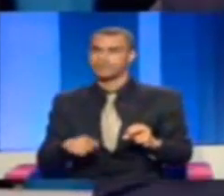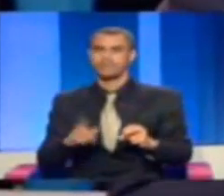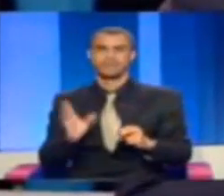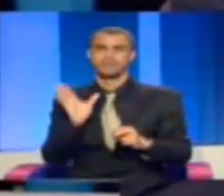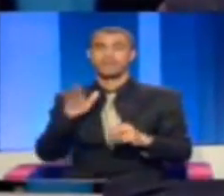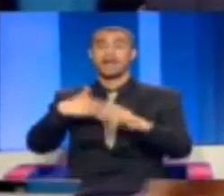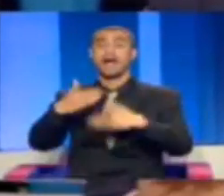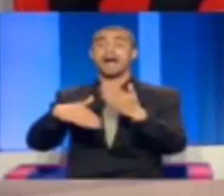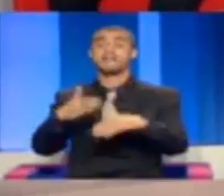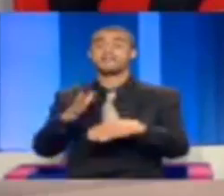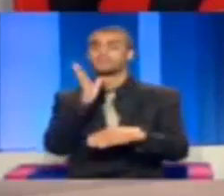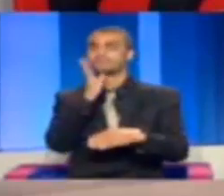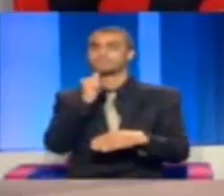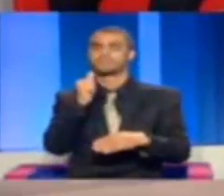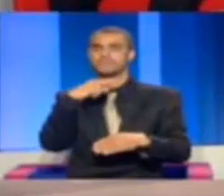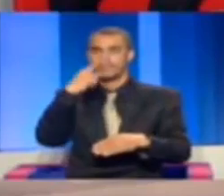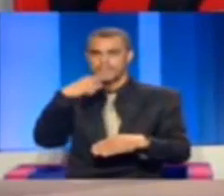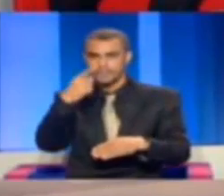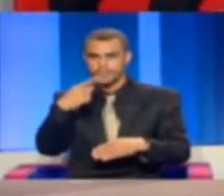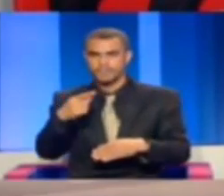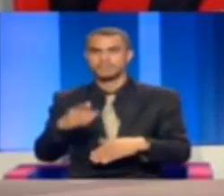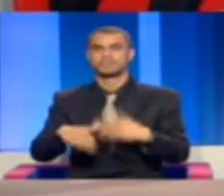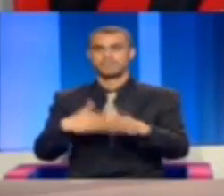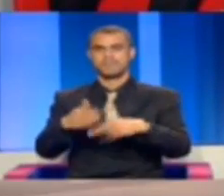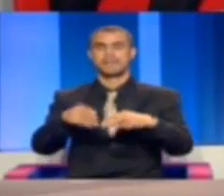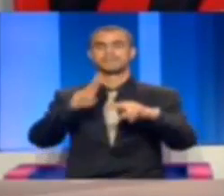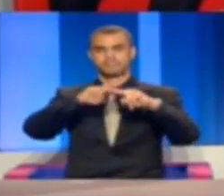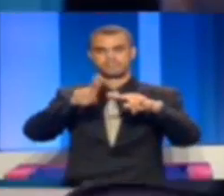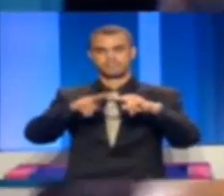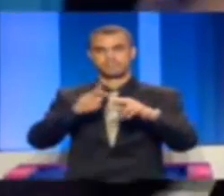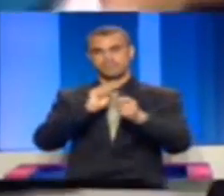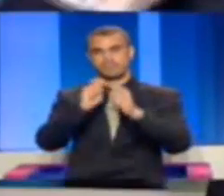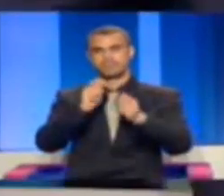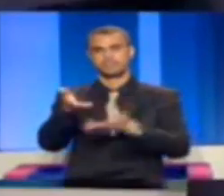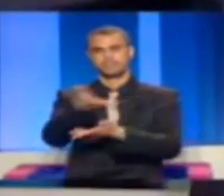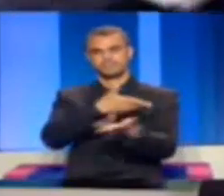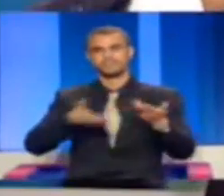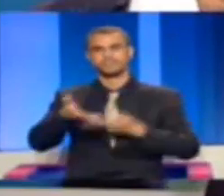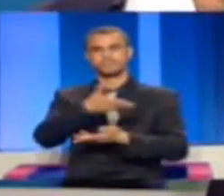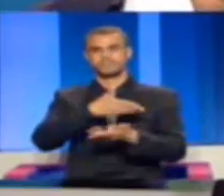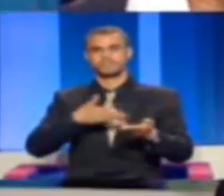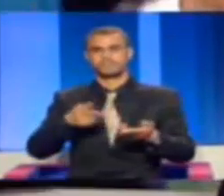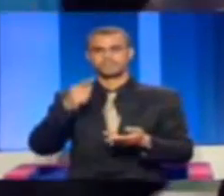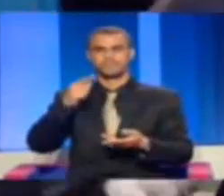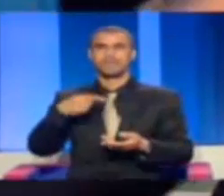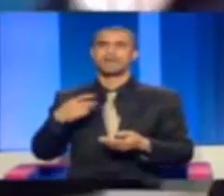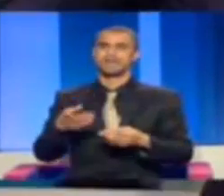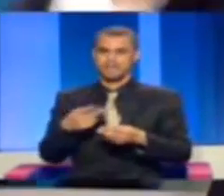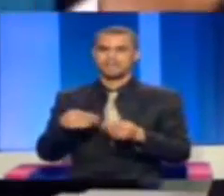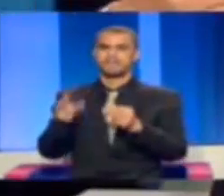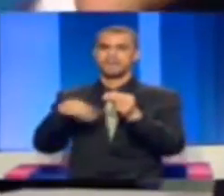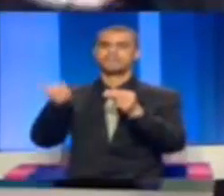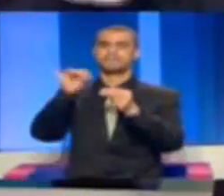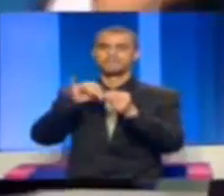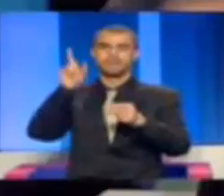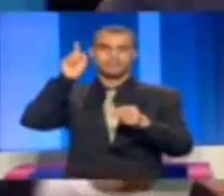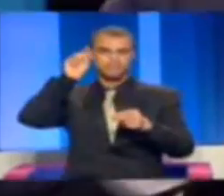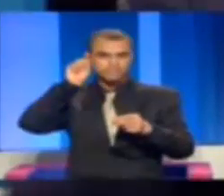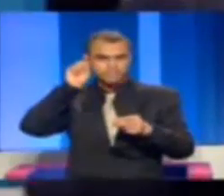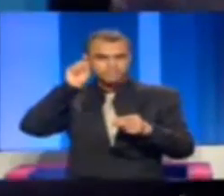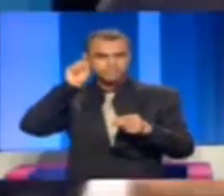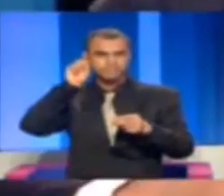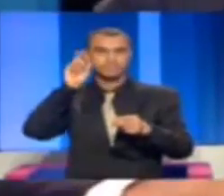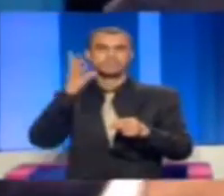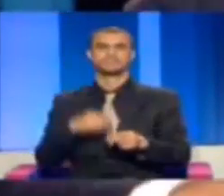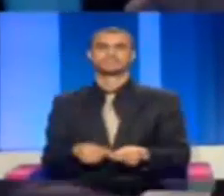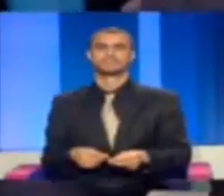شي حاجه، اذا ما غاديش يتكلم. الاخرين مازال تيكون عنده نقص السمع، وغادي نوصلوا للعلاج بان هنا فين تيكونوا هذوك السماعات ولا